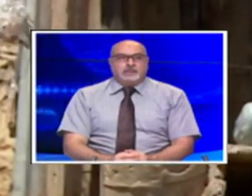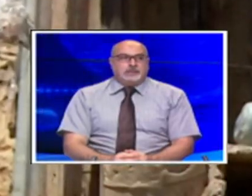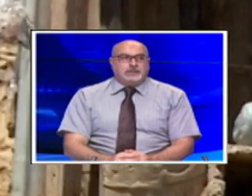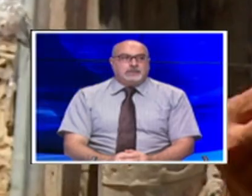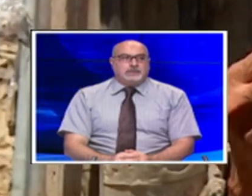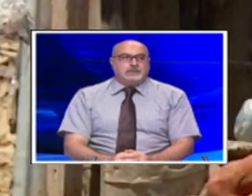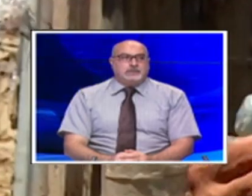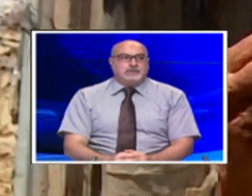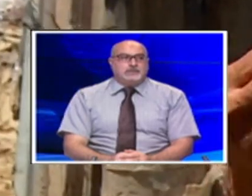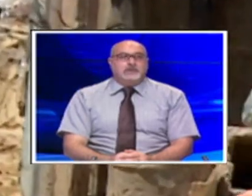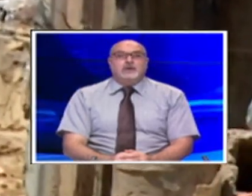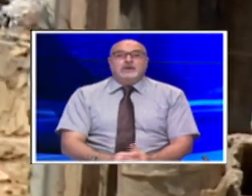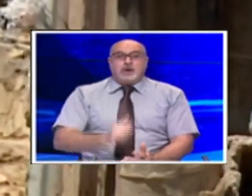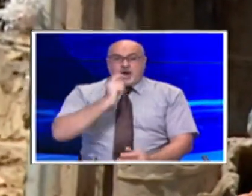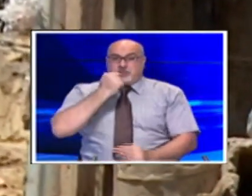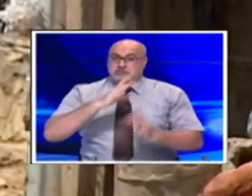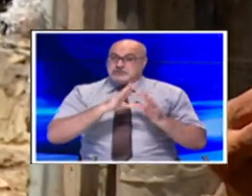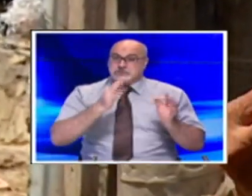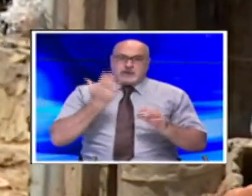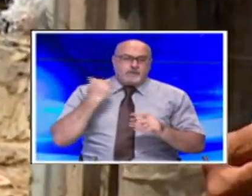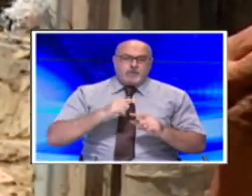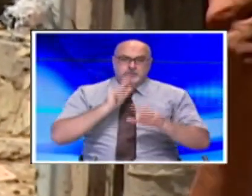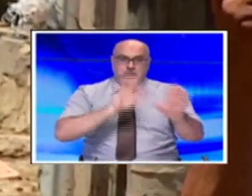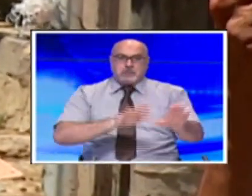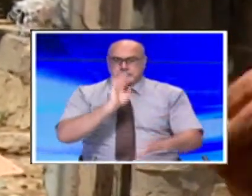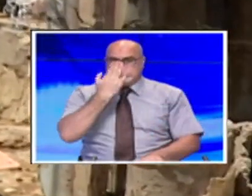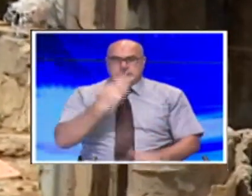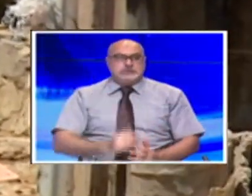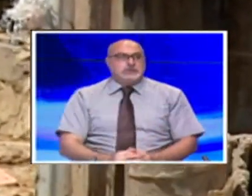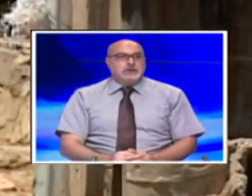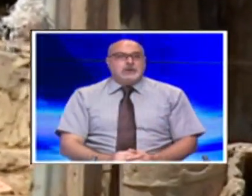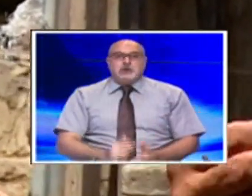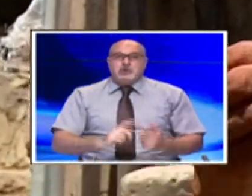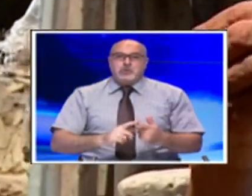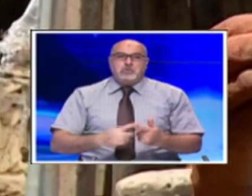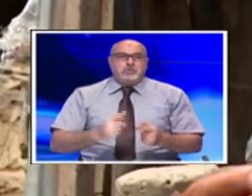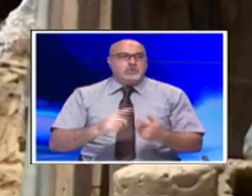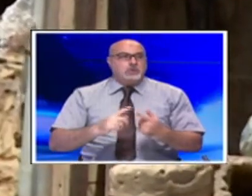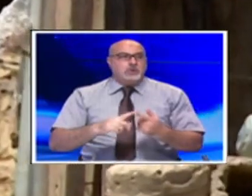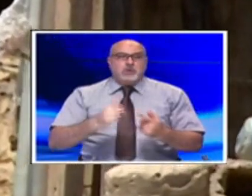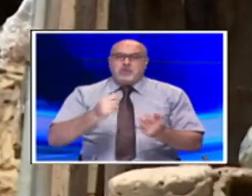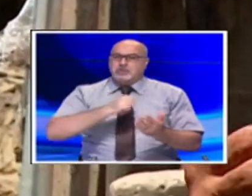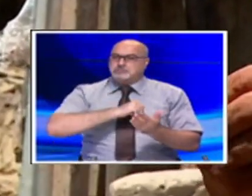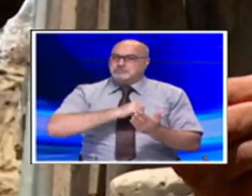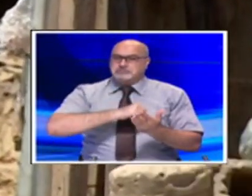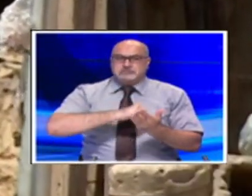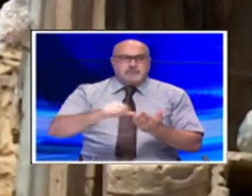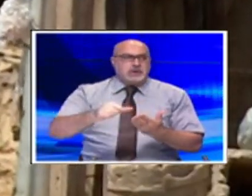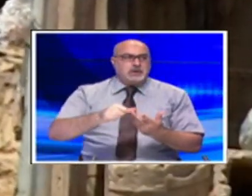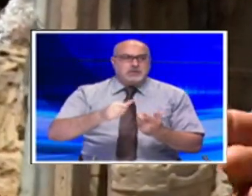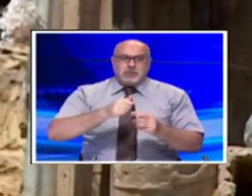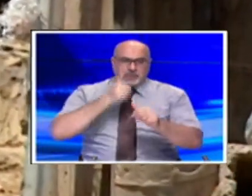رئيس تبون مازالت العصابه على برا، مازال تخدم كيما كانت تخدم، وتخوف بالحباس وتهدد